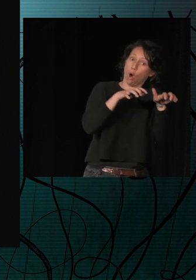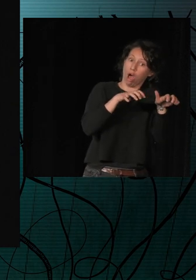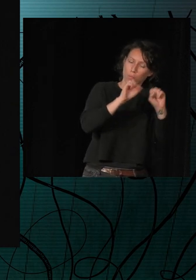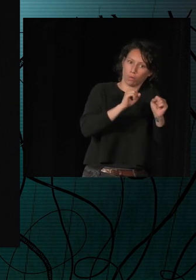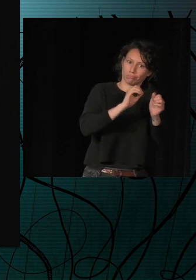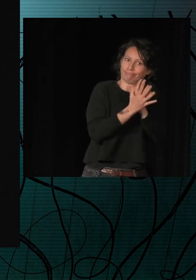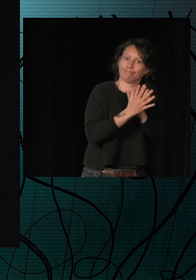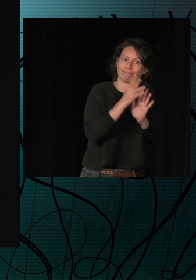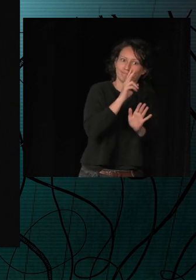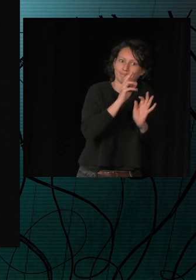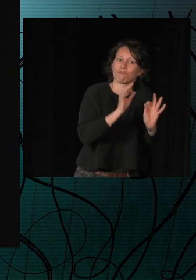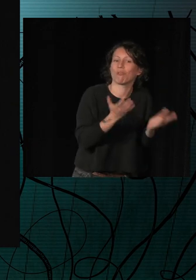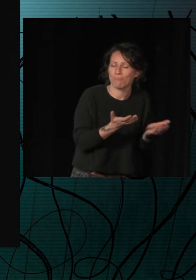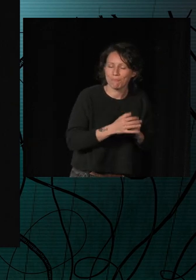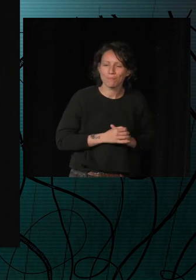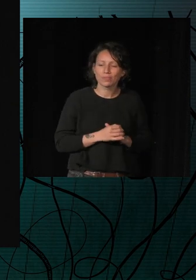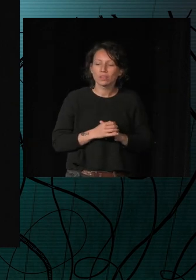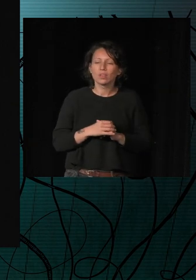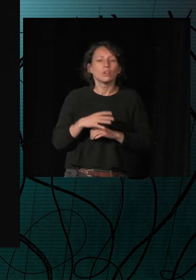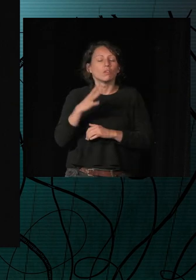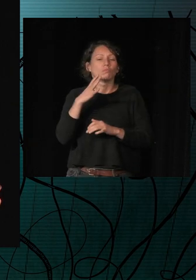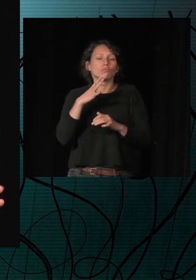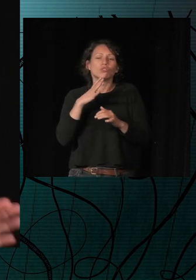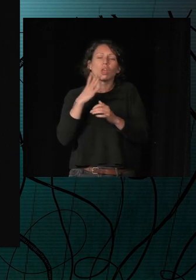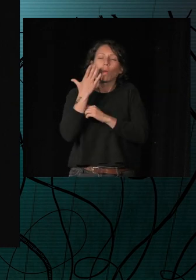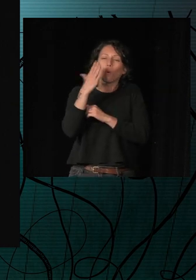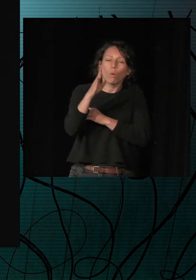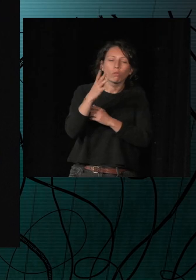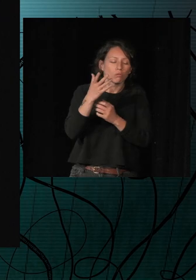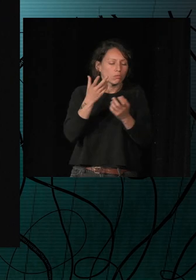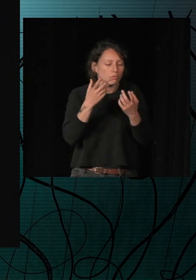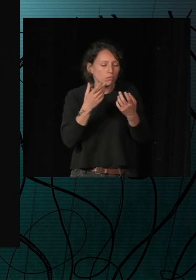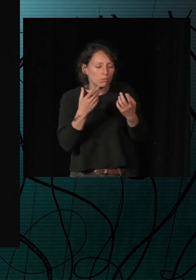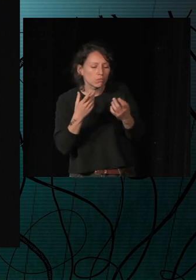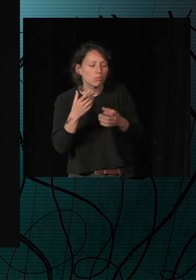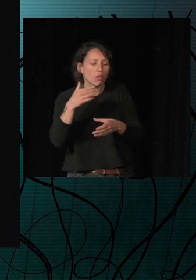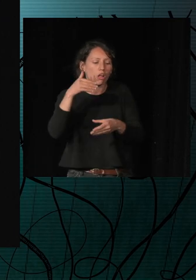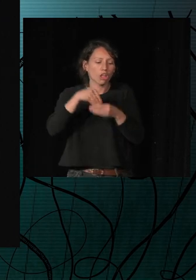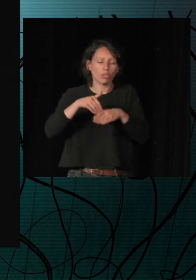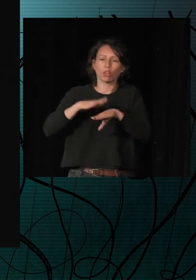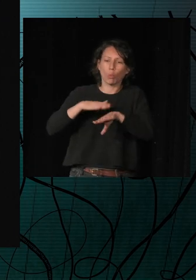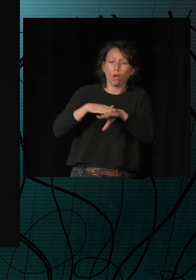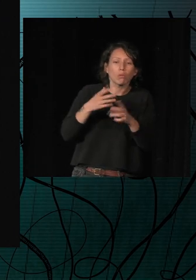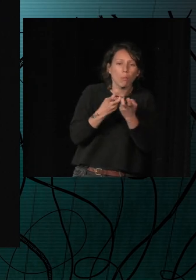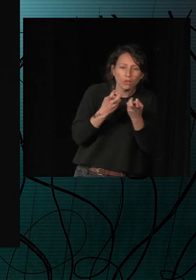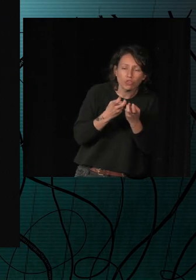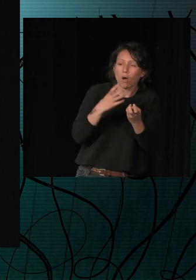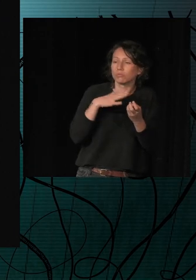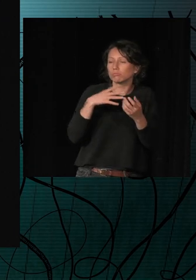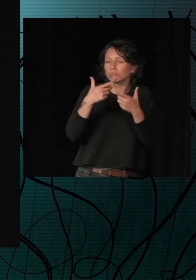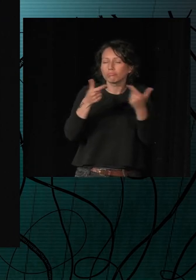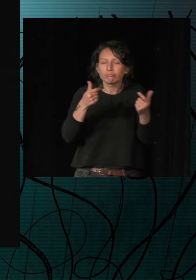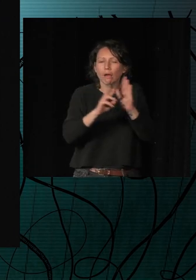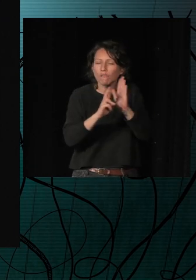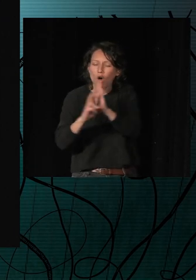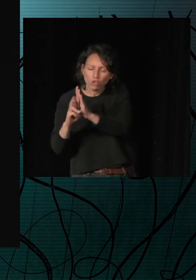warning ou comme j'ai plus les noms l'autre truc où on est dans un petit vaisseau et on doit choper des trucs et les ramener bon bref j'ai plus le